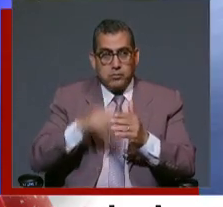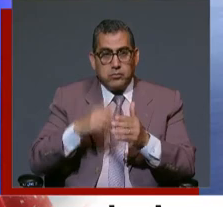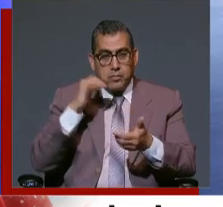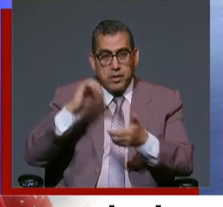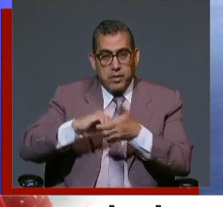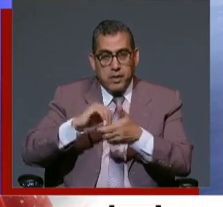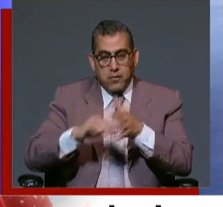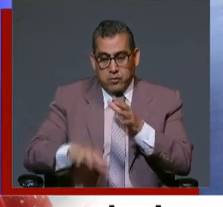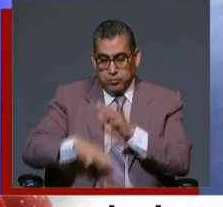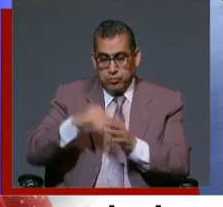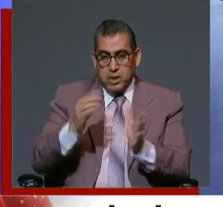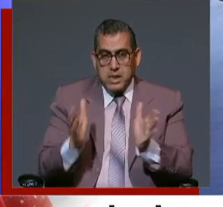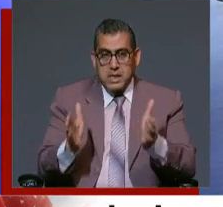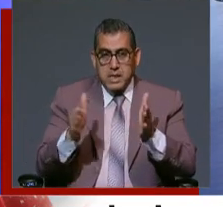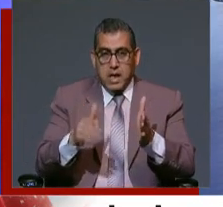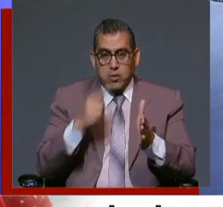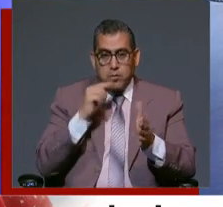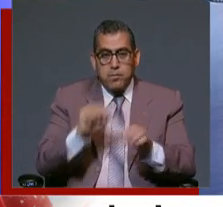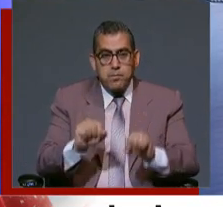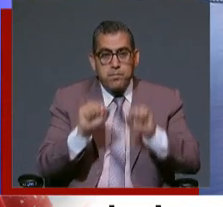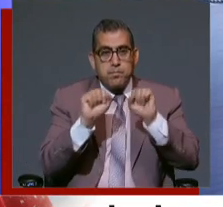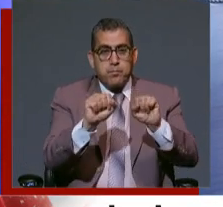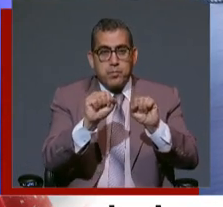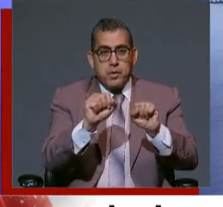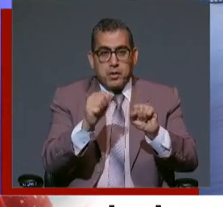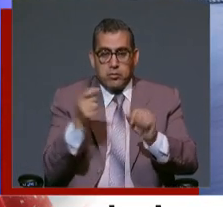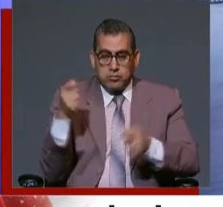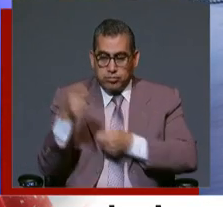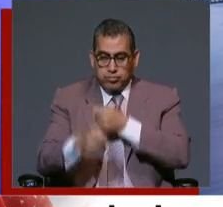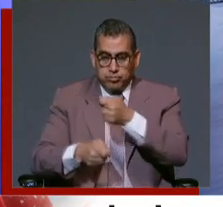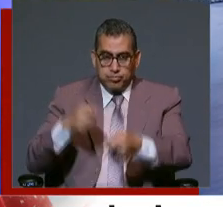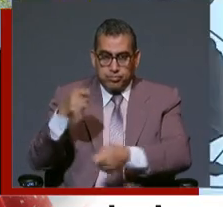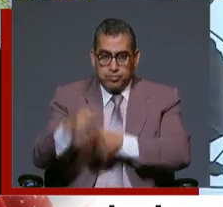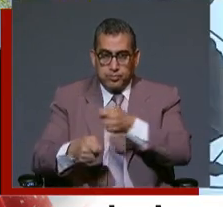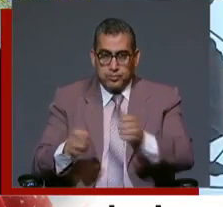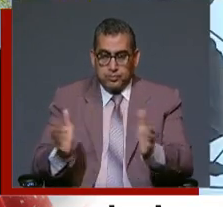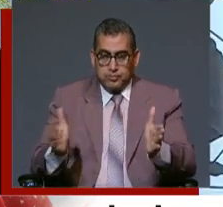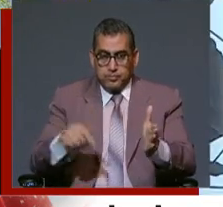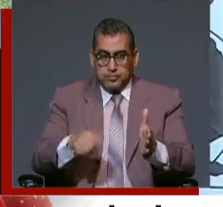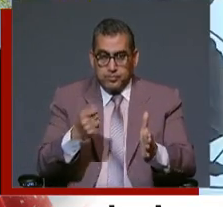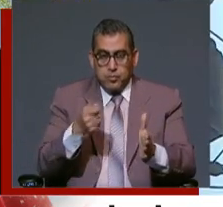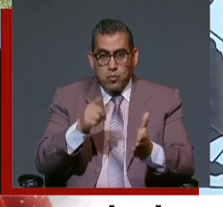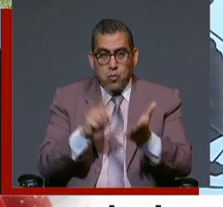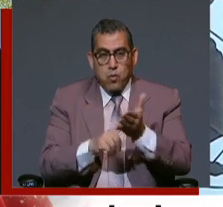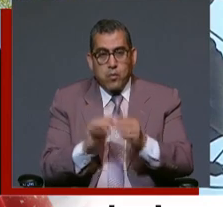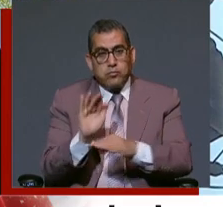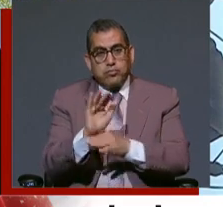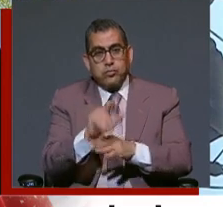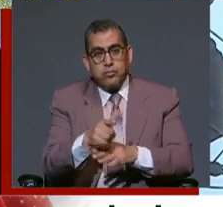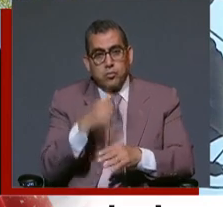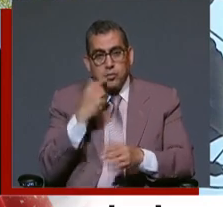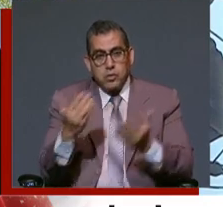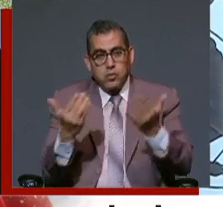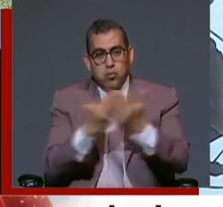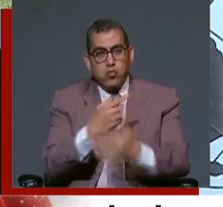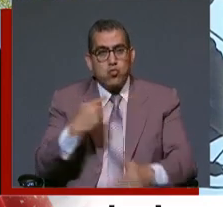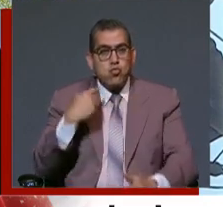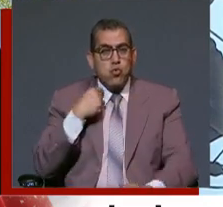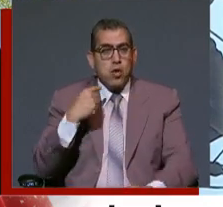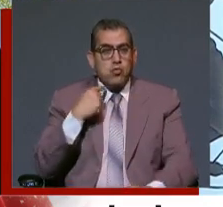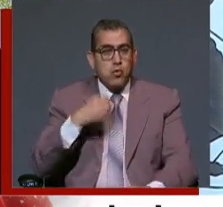على إنشاء صندوق مخصص لتوفير التمويل اللازم لتعويض الخسائر